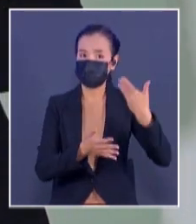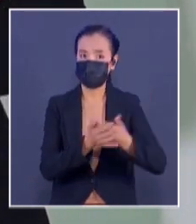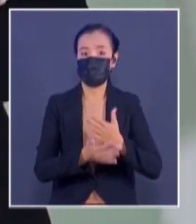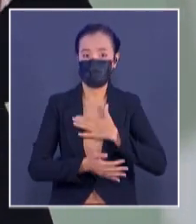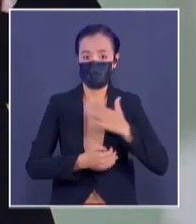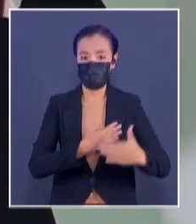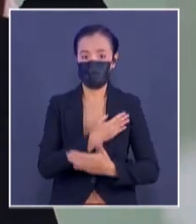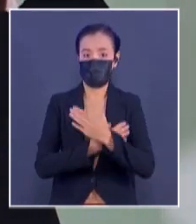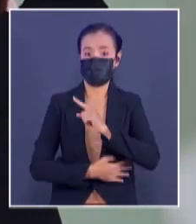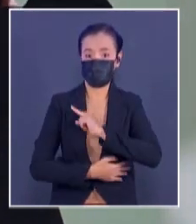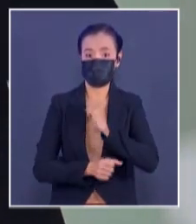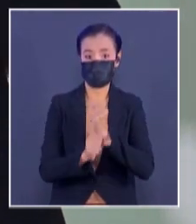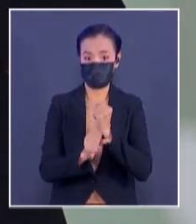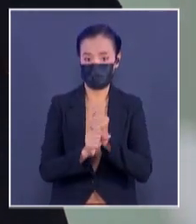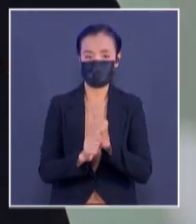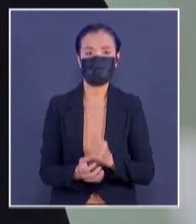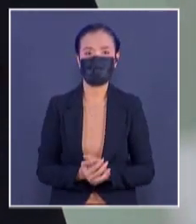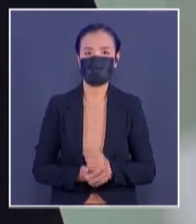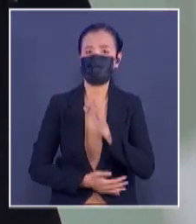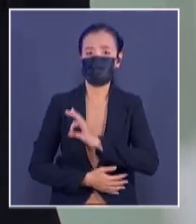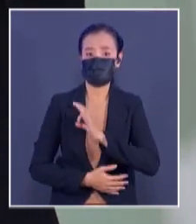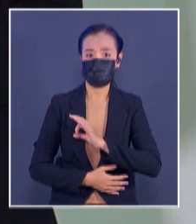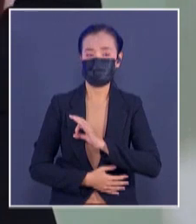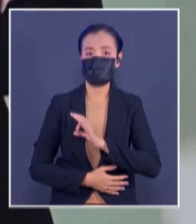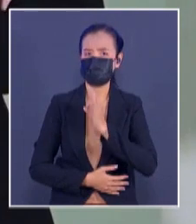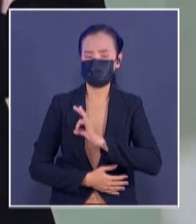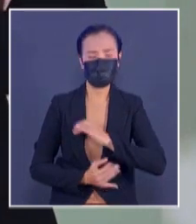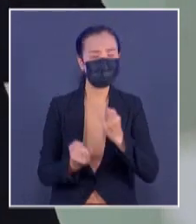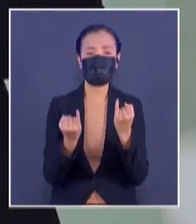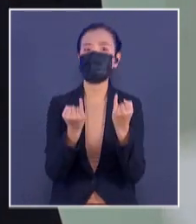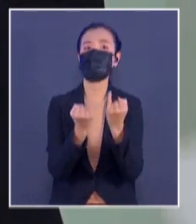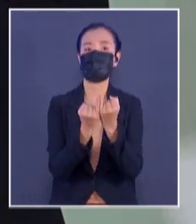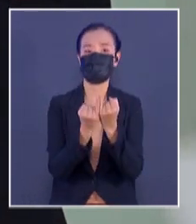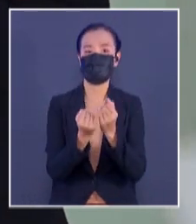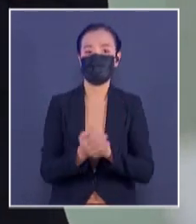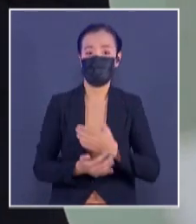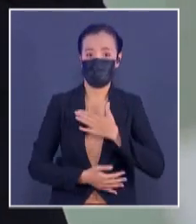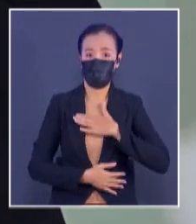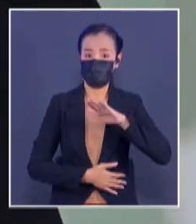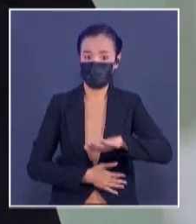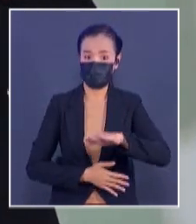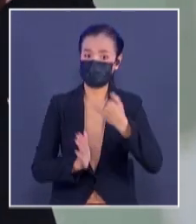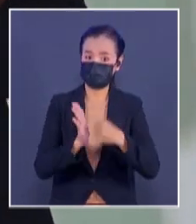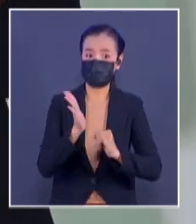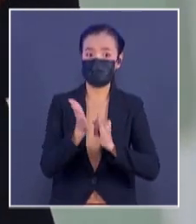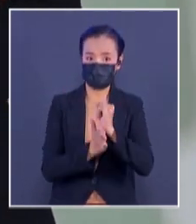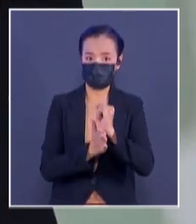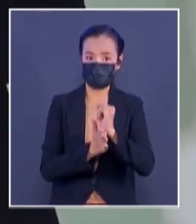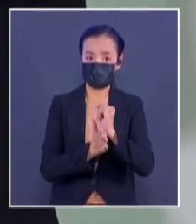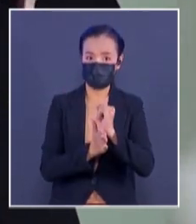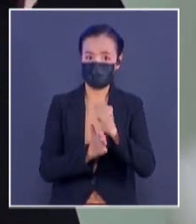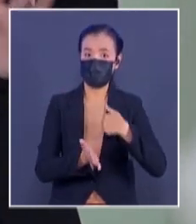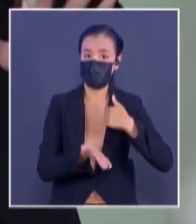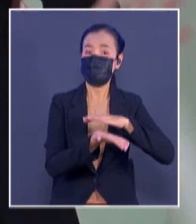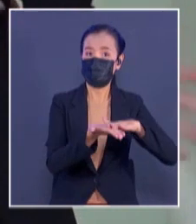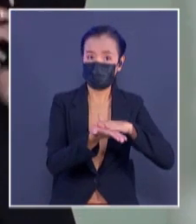โอกาสมาทำหน้าที่ด้วยกันได้เราก็รู้สึกสนิทใจกันเหมือนเดิมเพราะว่าเราเป็นเด็กไม่ว่าเราจะผิดหรือจะถูกเราก็ต้องขอโ